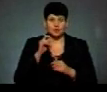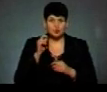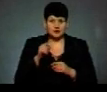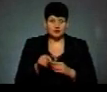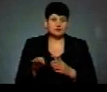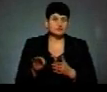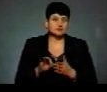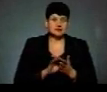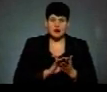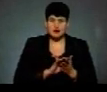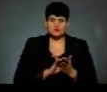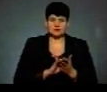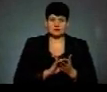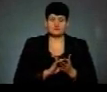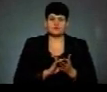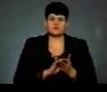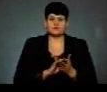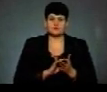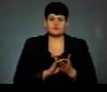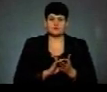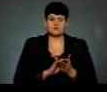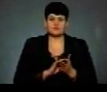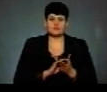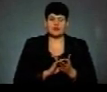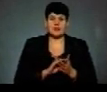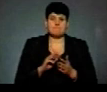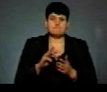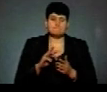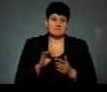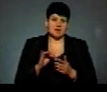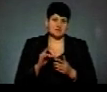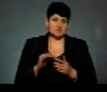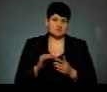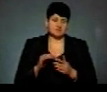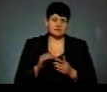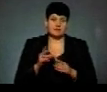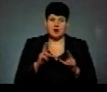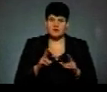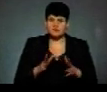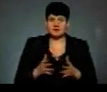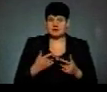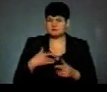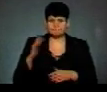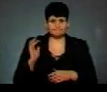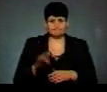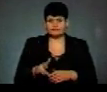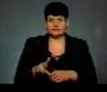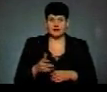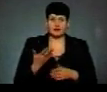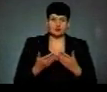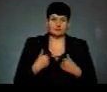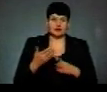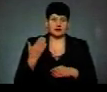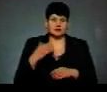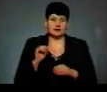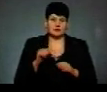тут же міграційне законодавство вмикається, так? І вже міграційні правила. І більше того, вони зараз жорсткі. Якщо раніше ми могли